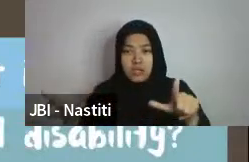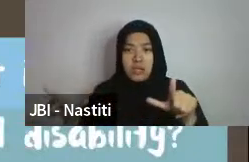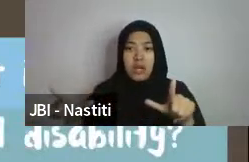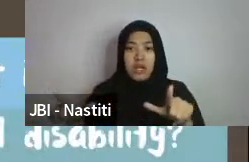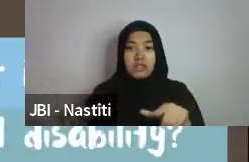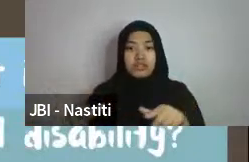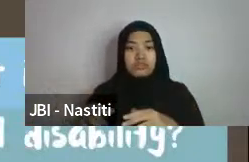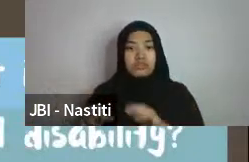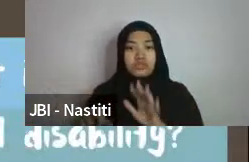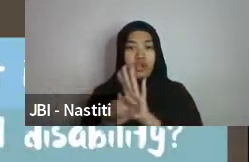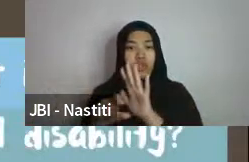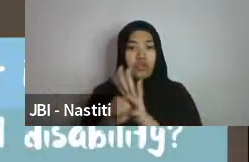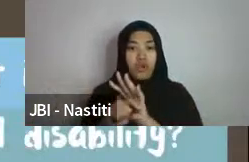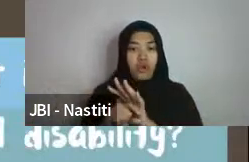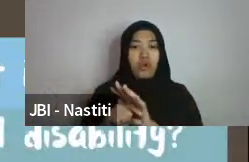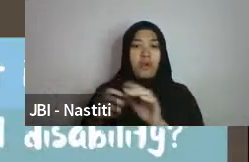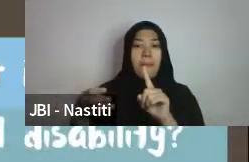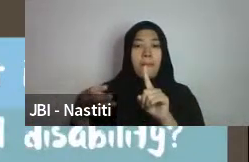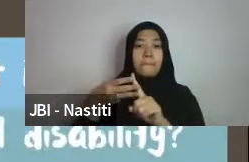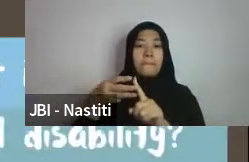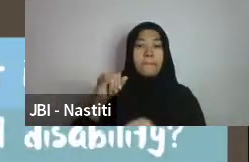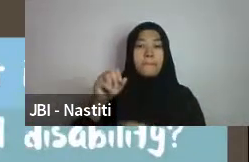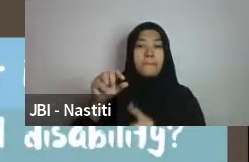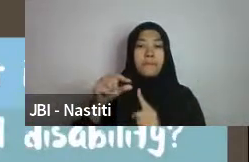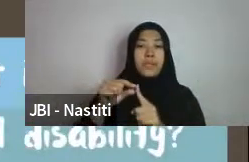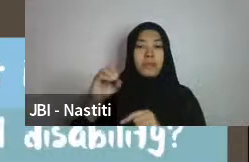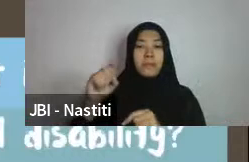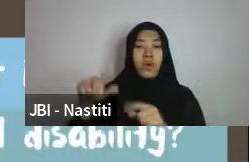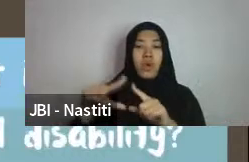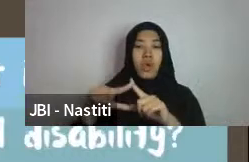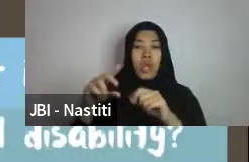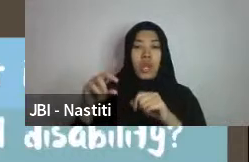depresi, ansietas, personality disorder, ada macam-macam.